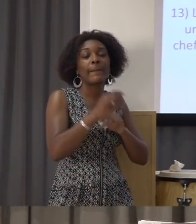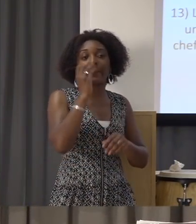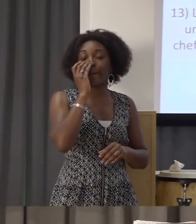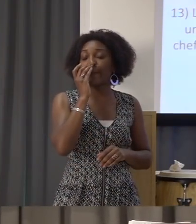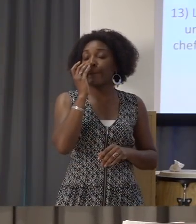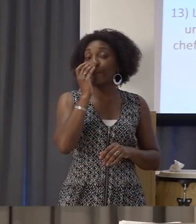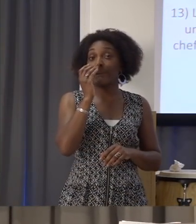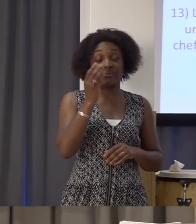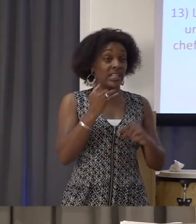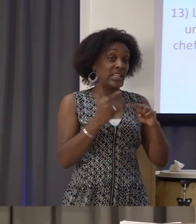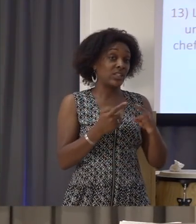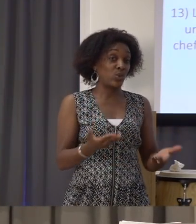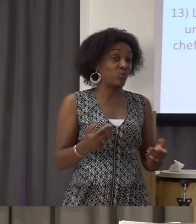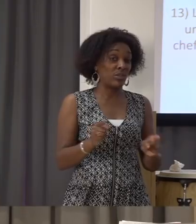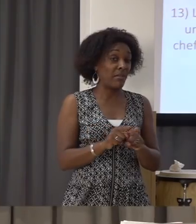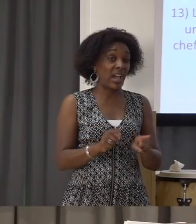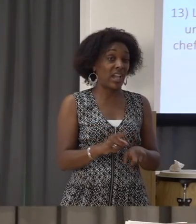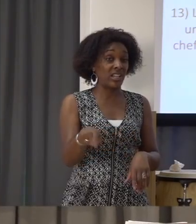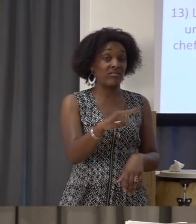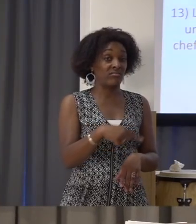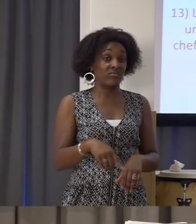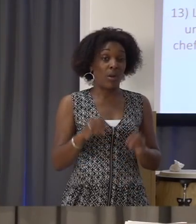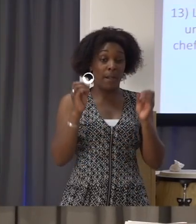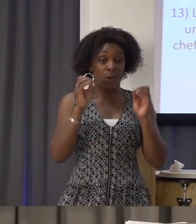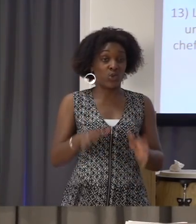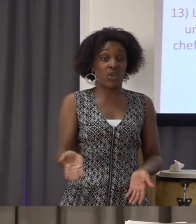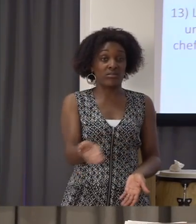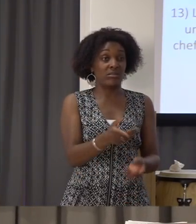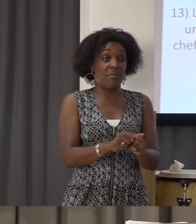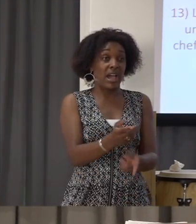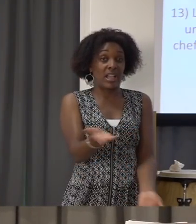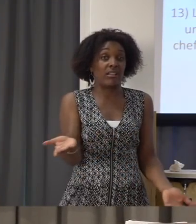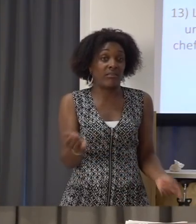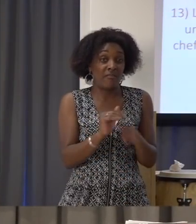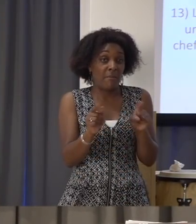Mais c'est ce que l'Église fait aujourd'hui. Alléluia.